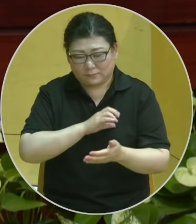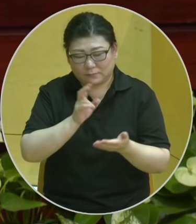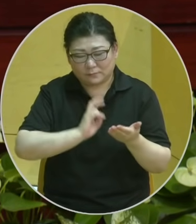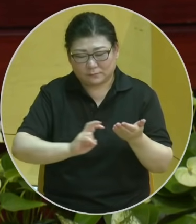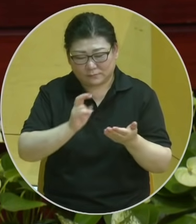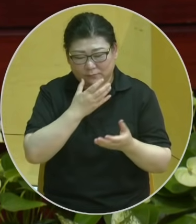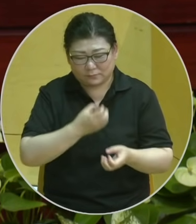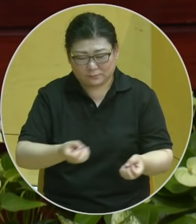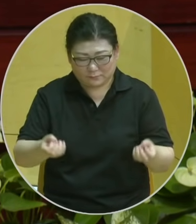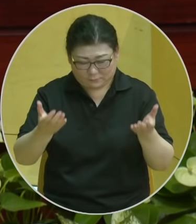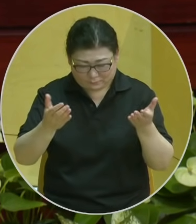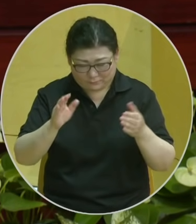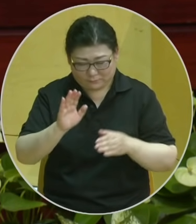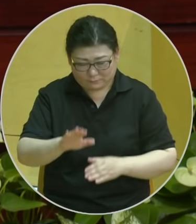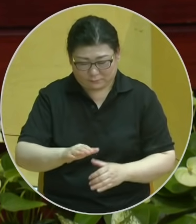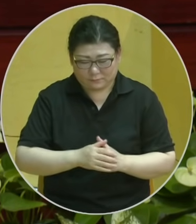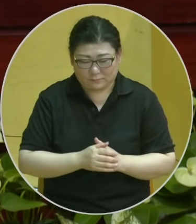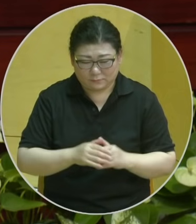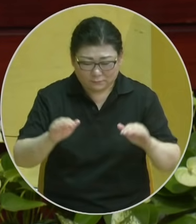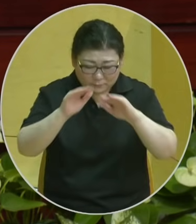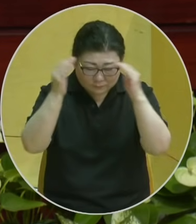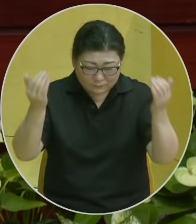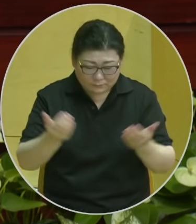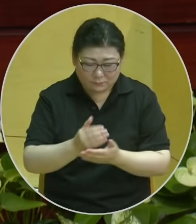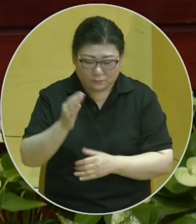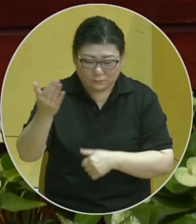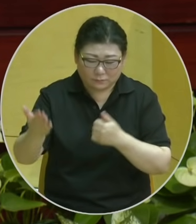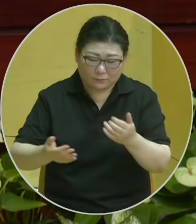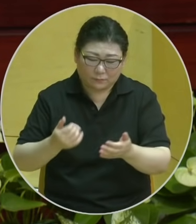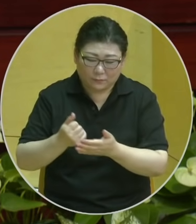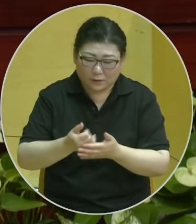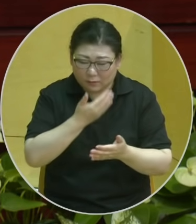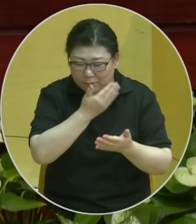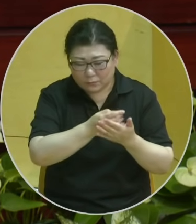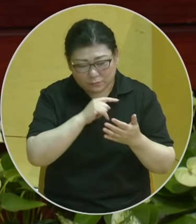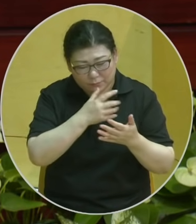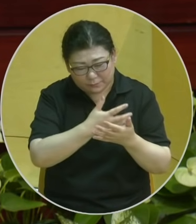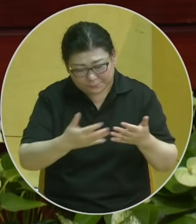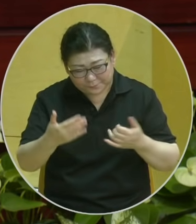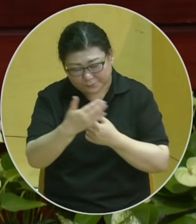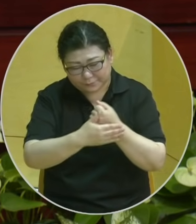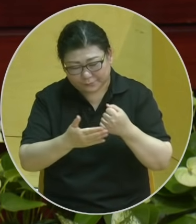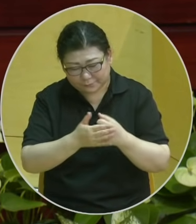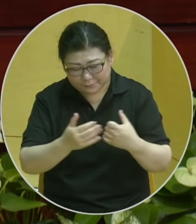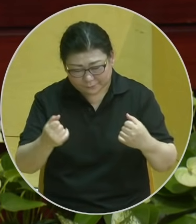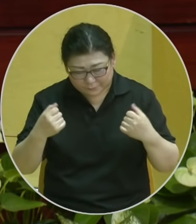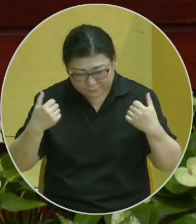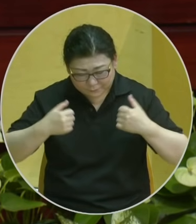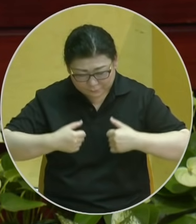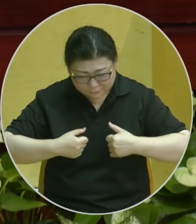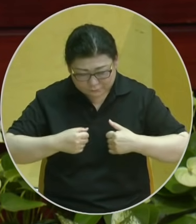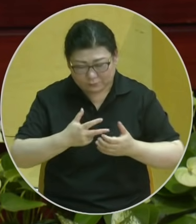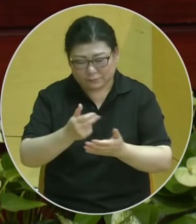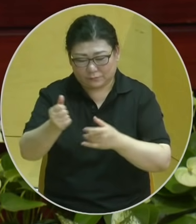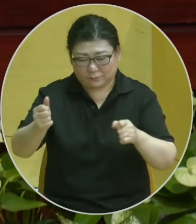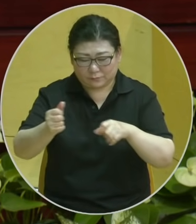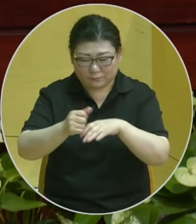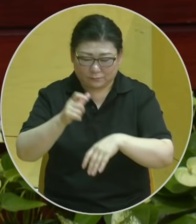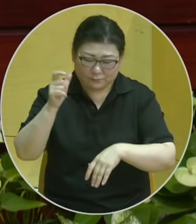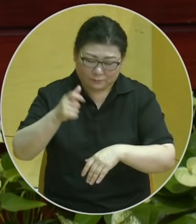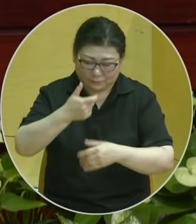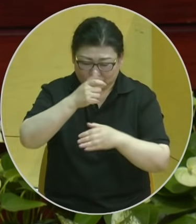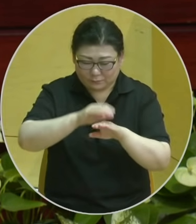찬송할지로다 우리의 모든 것 되시는 하나님 보혈의 은총을 힘입어 주님 앞에 순전한 예배자로 서